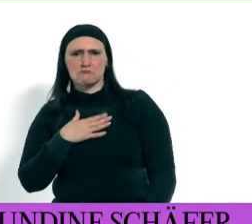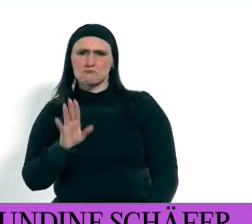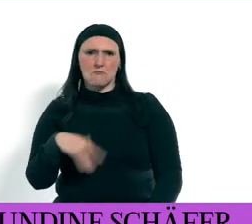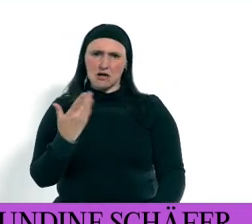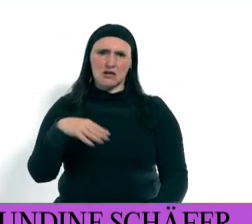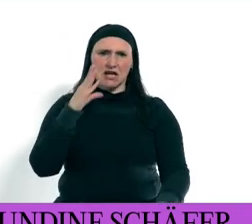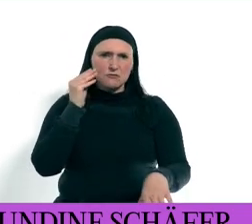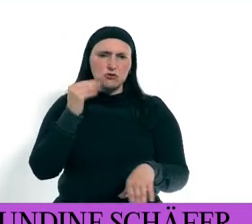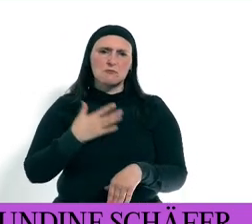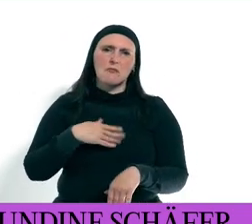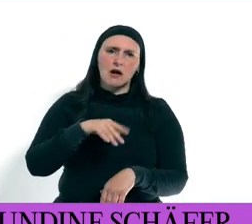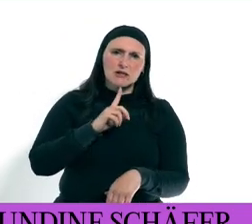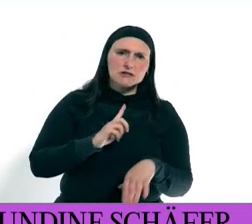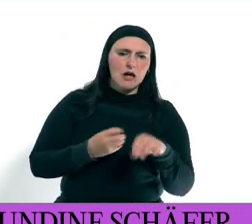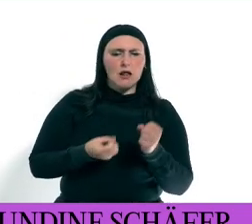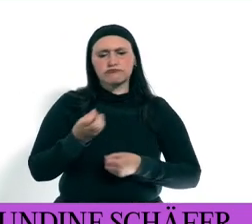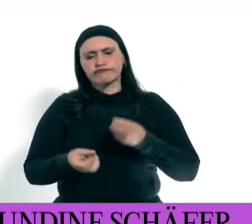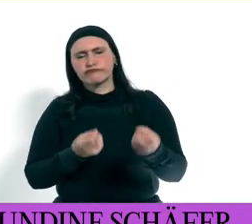denen andere unterliegen.